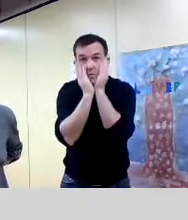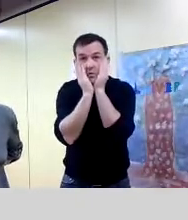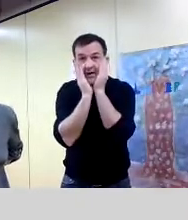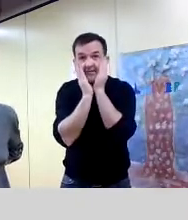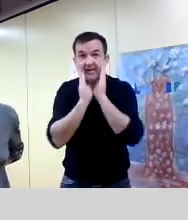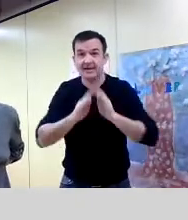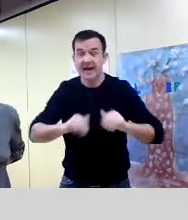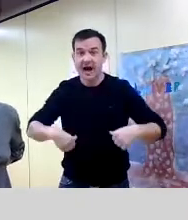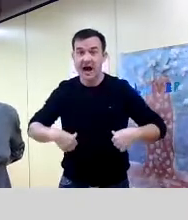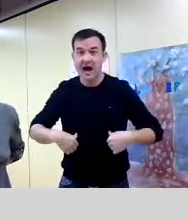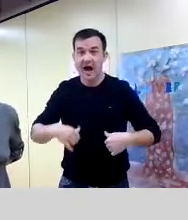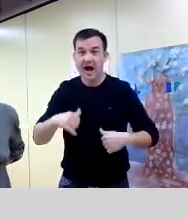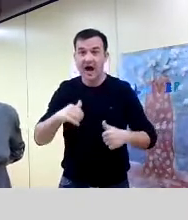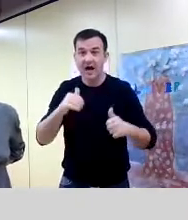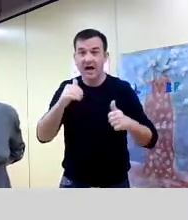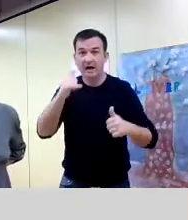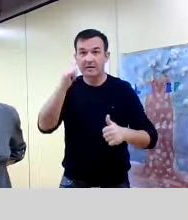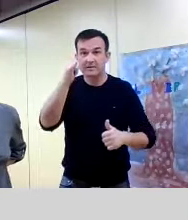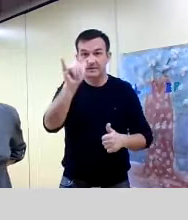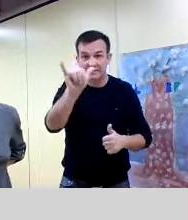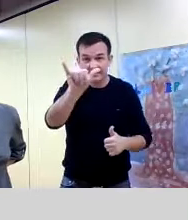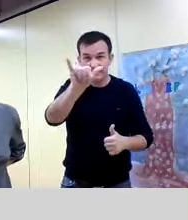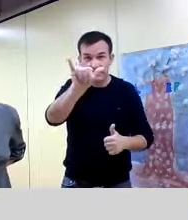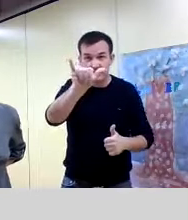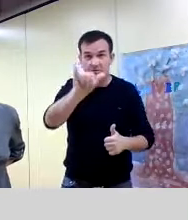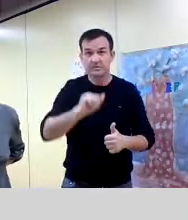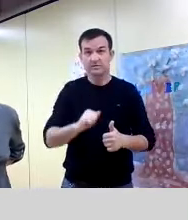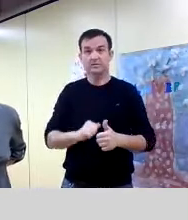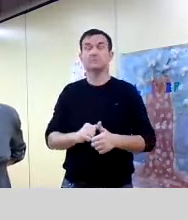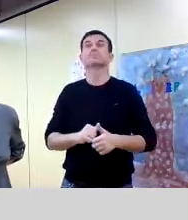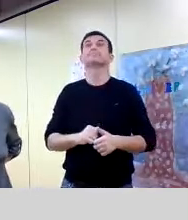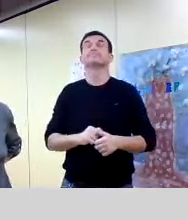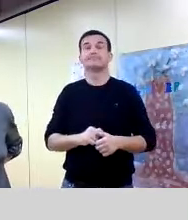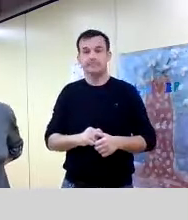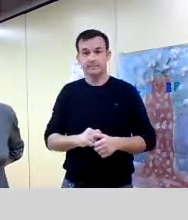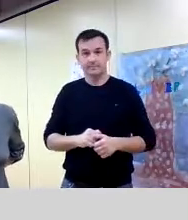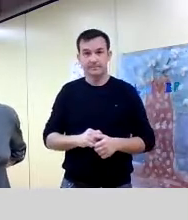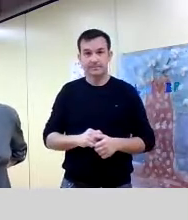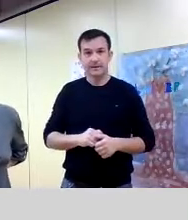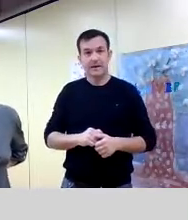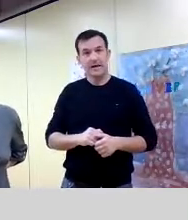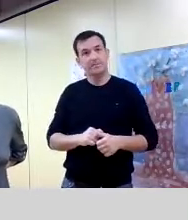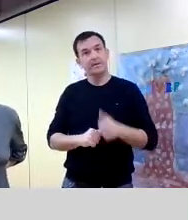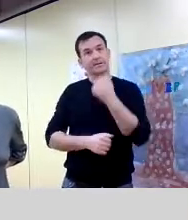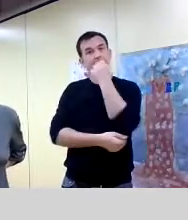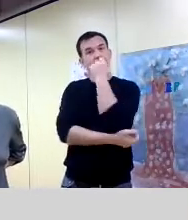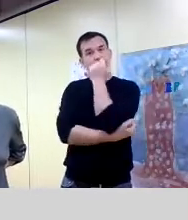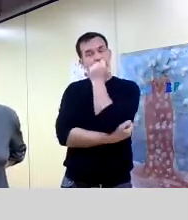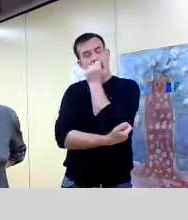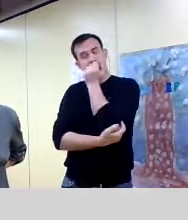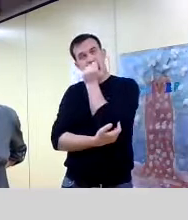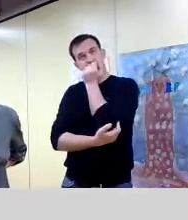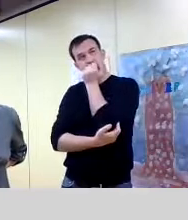je me réveille à 6 heures. Très bien. Et après, qu'est-ce que tu fais? Après,